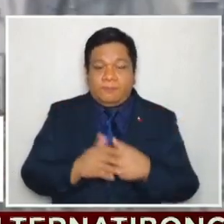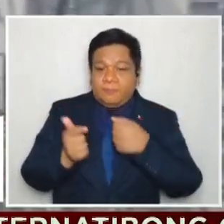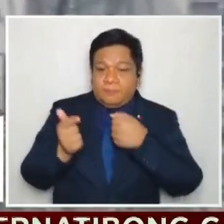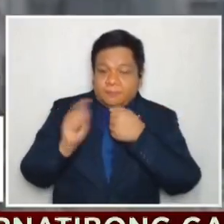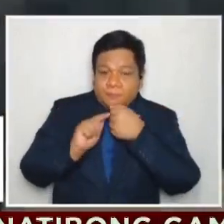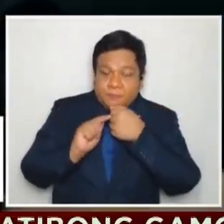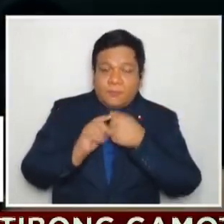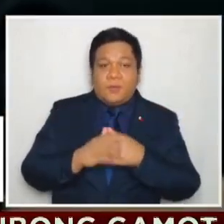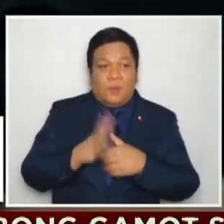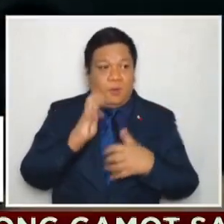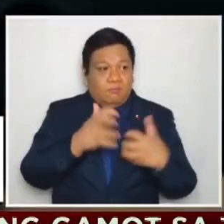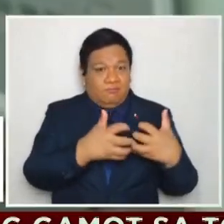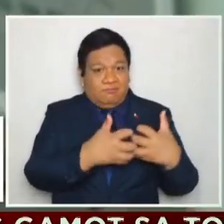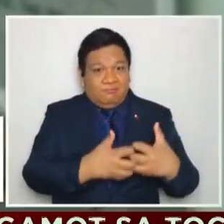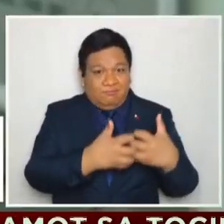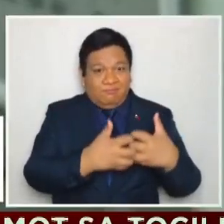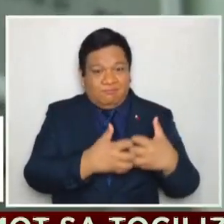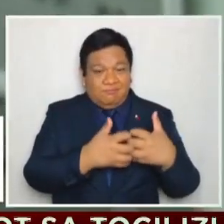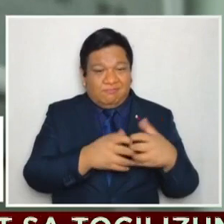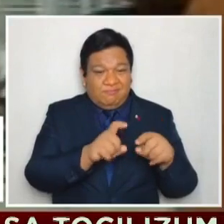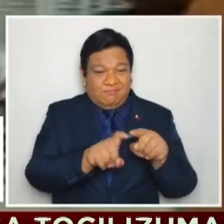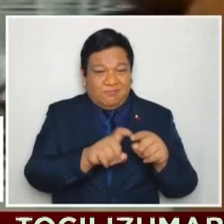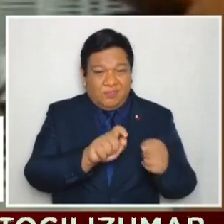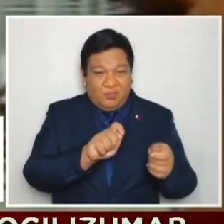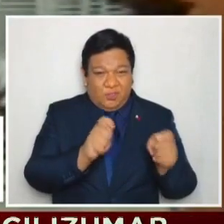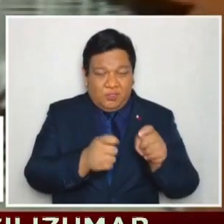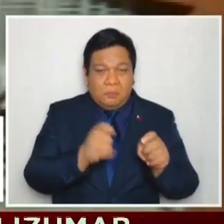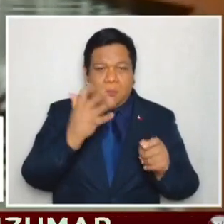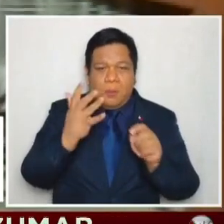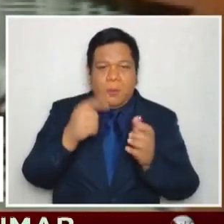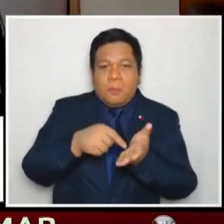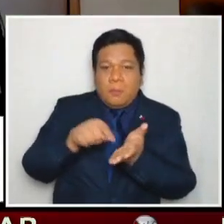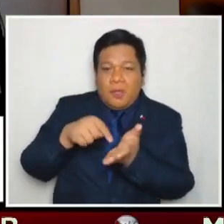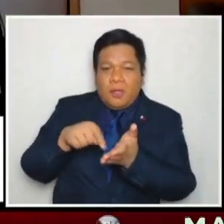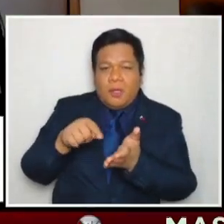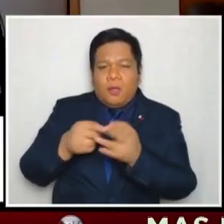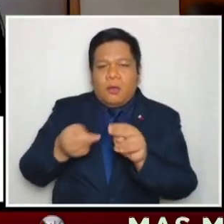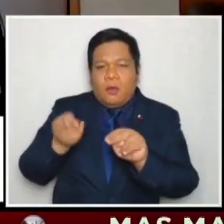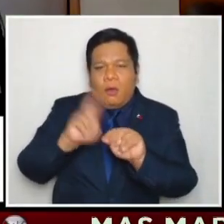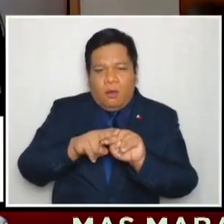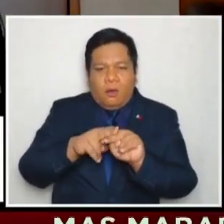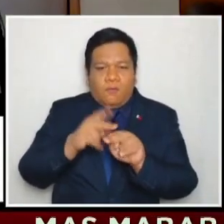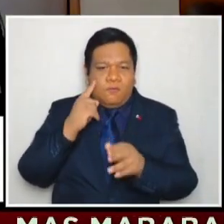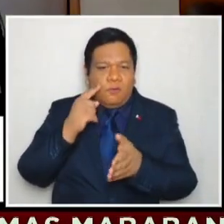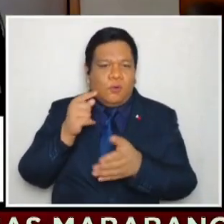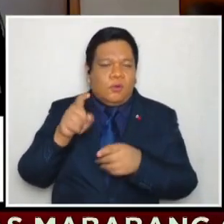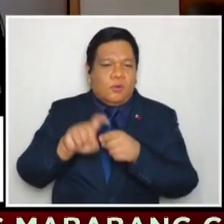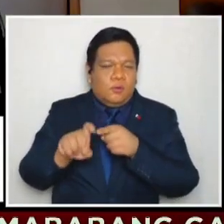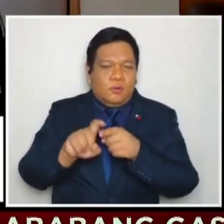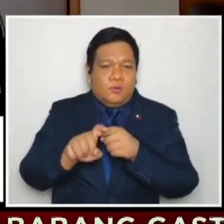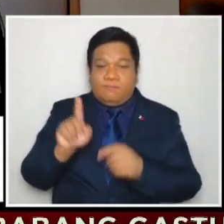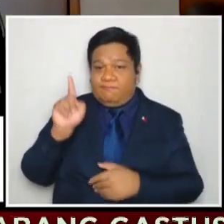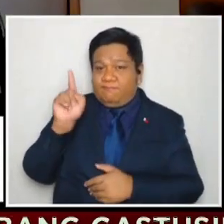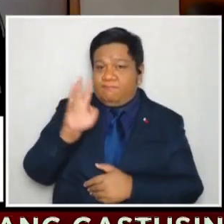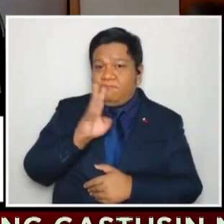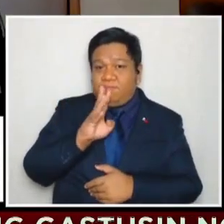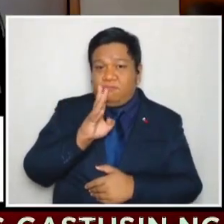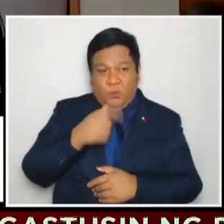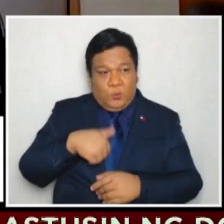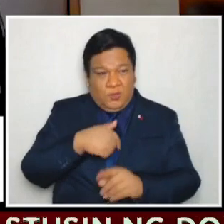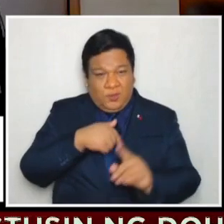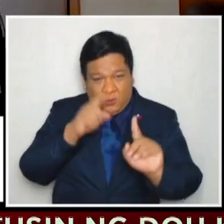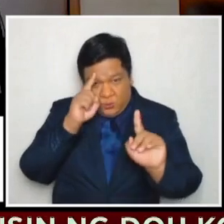sa Malampaya, inaasahang tataas din ang bayarin ng mga consumer. Ang primary objective namin is there should be